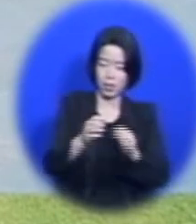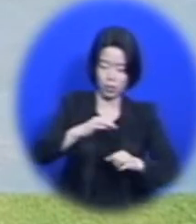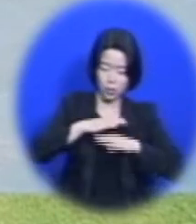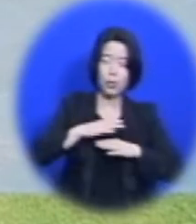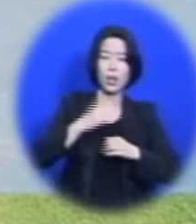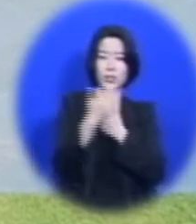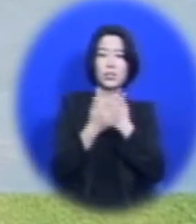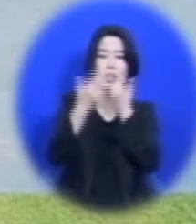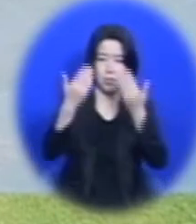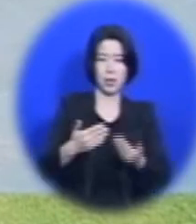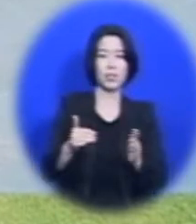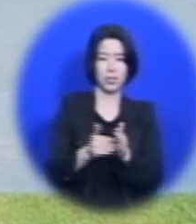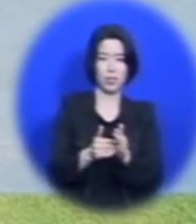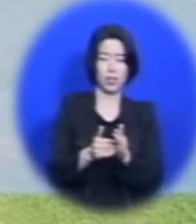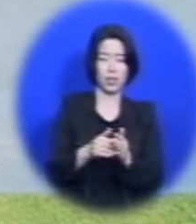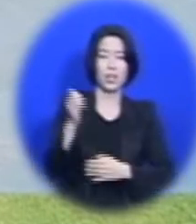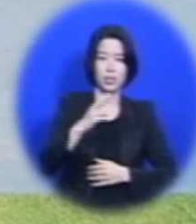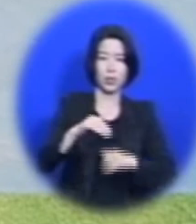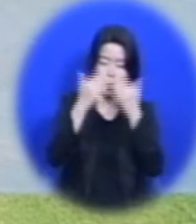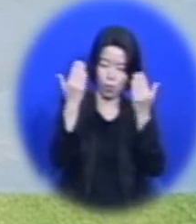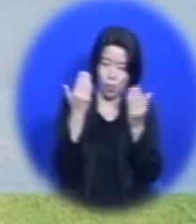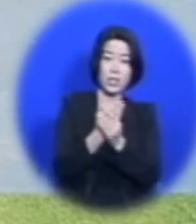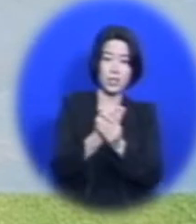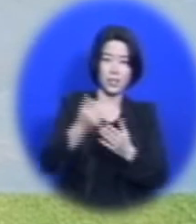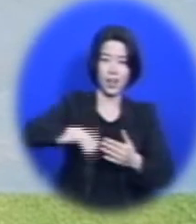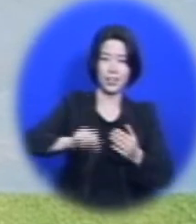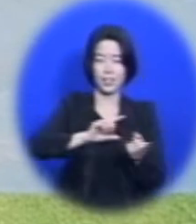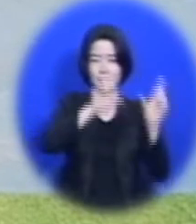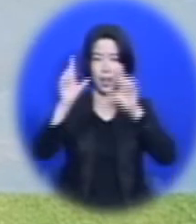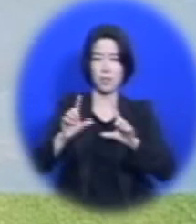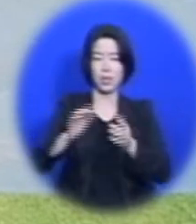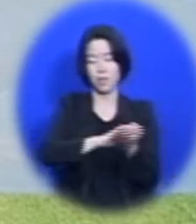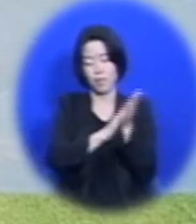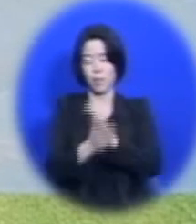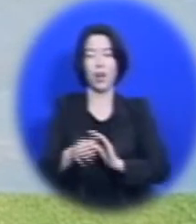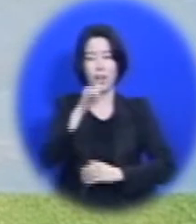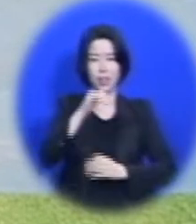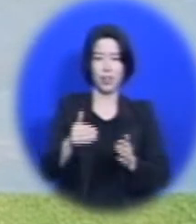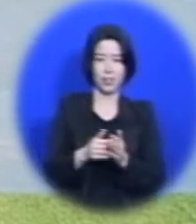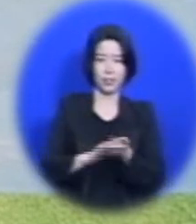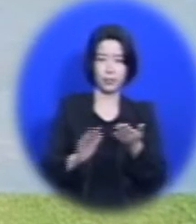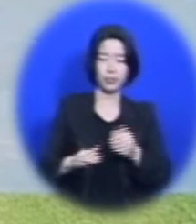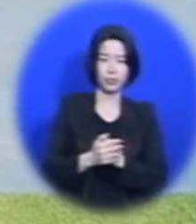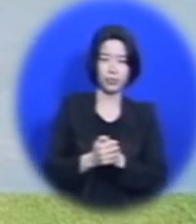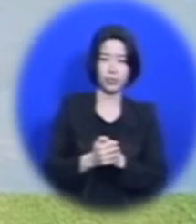놀라운 은혜를 받은 겁니다. 그리고 완전히 아들의 삶이 변화가 된 거죠.